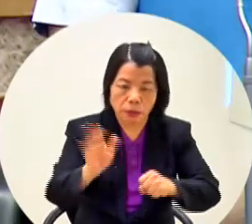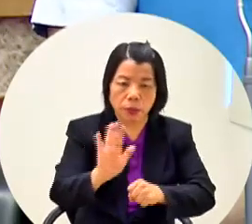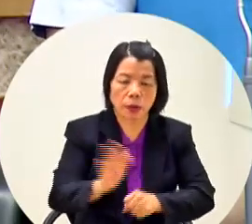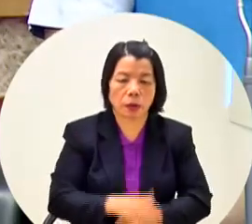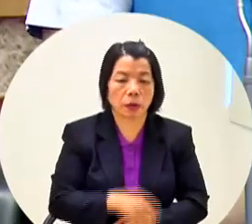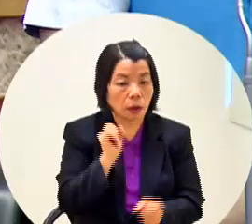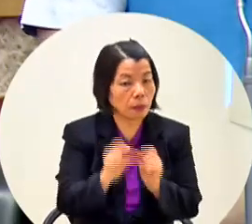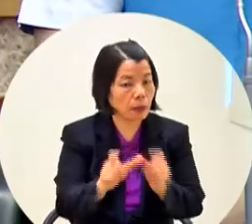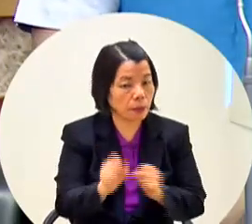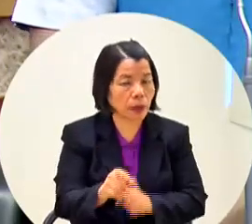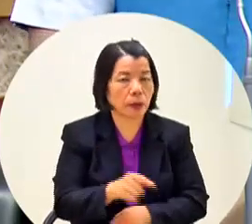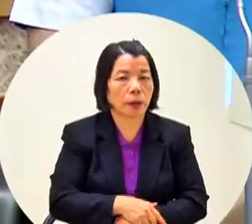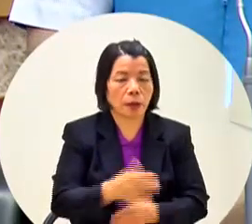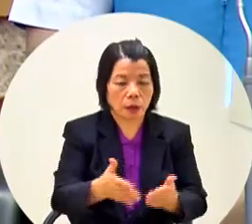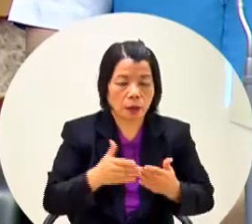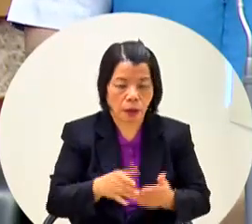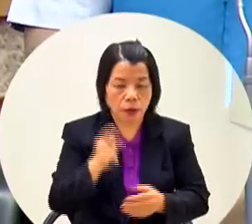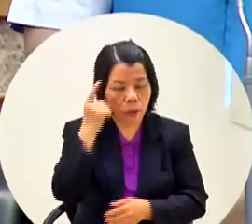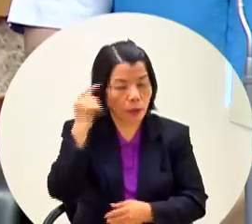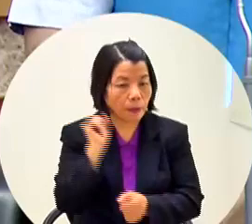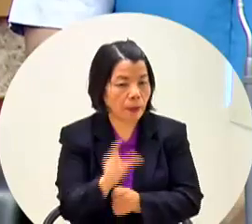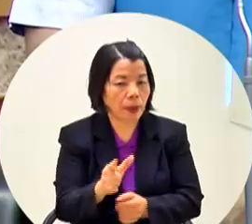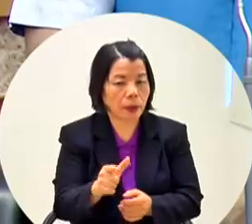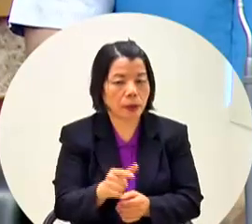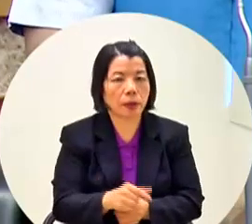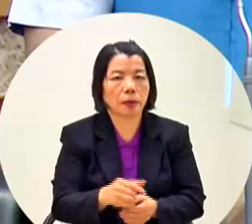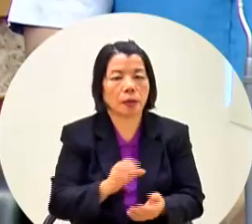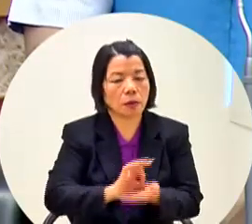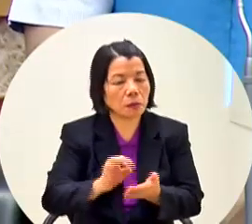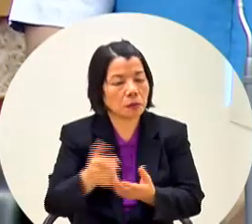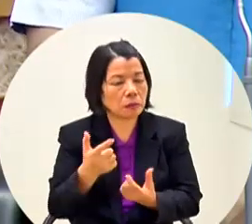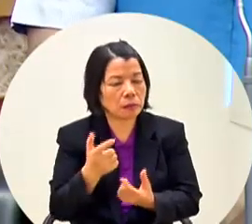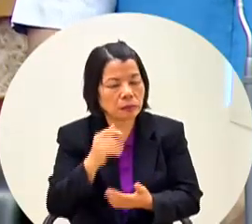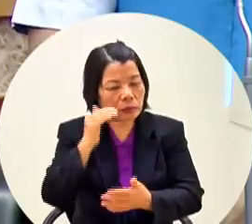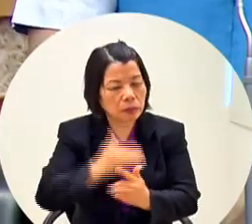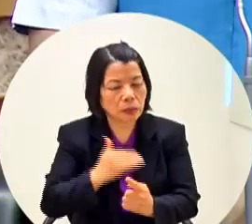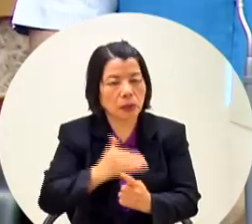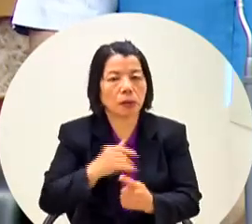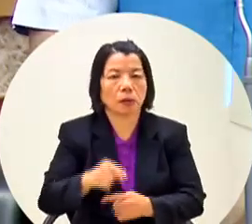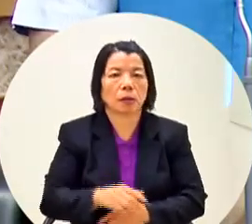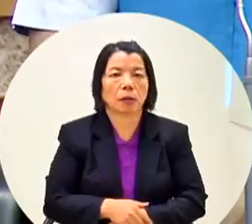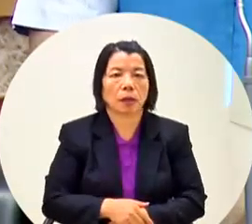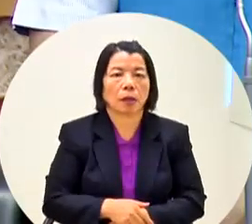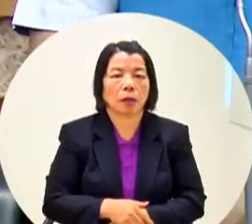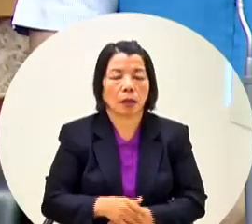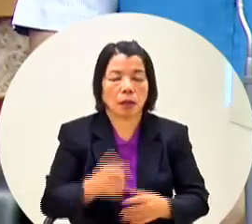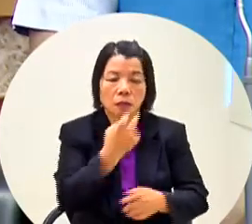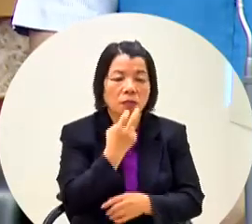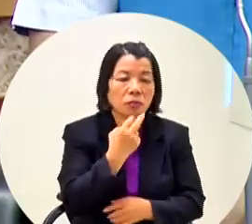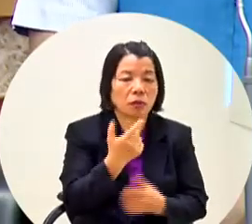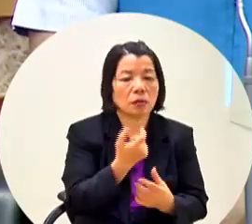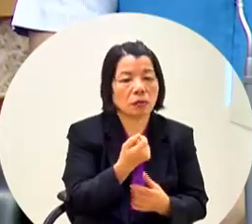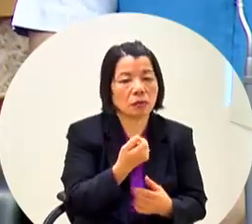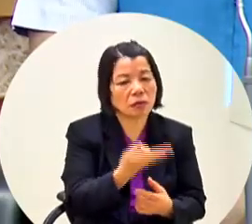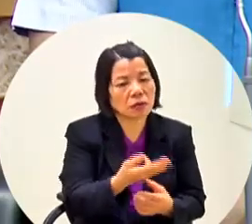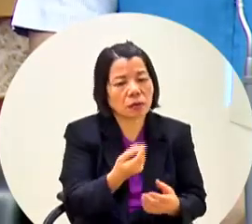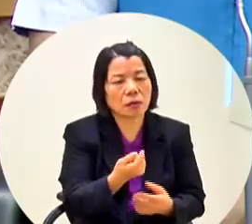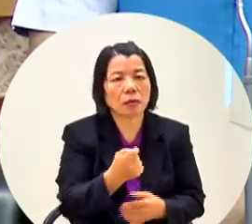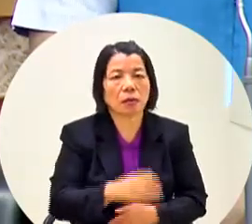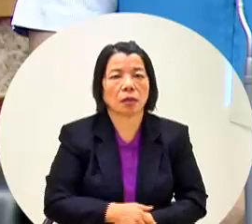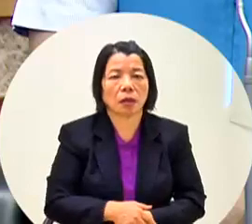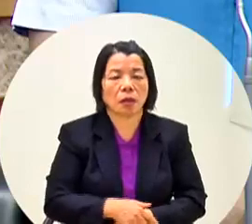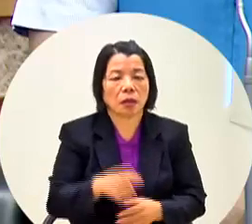费，所以使用意愿相对比较低。那所以说我们地方政府能做什么？等一下不花点钱啊，中央不花点钱，才